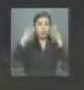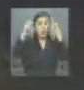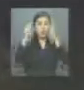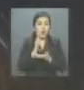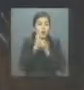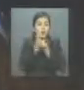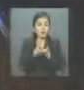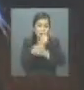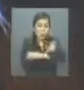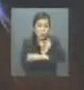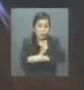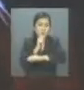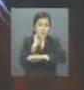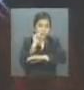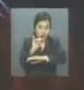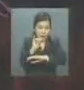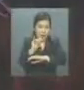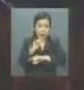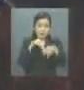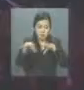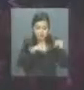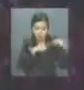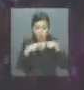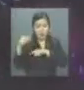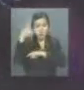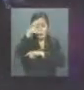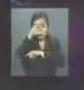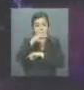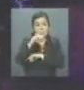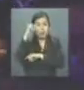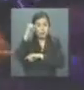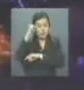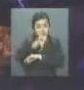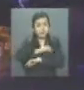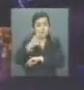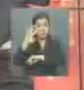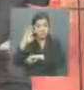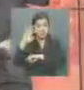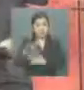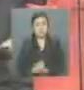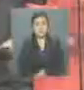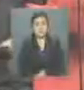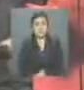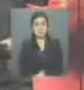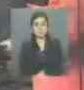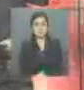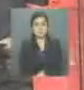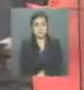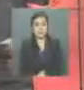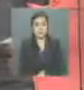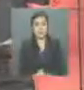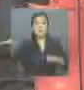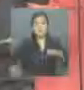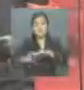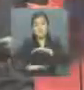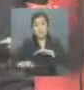ดไปจนถึงเที่ยงคืนวันที่4มีนาคมที่สตูดิโอเซ็นเตอร์พอยต์ มีหลักฐานปรากฏนะคะว่